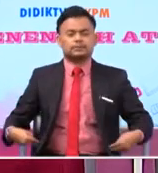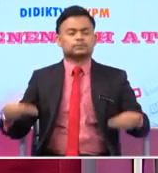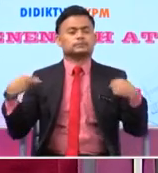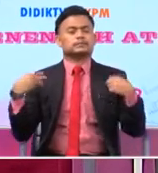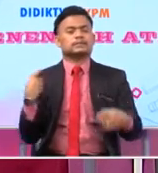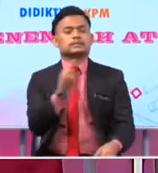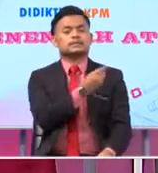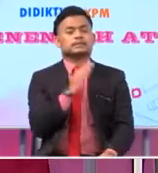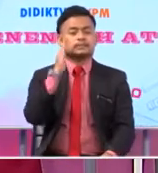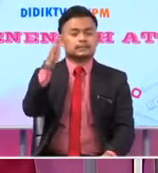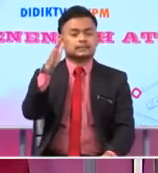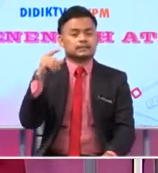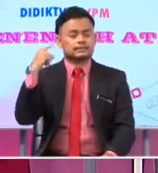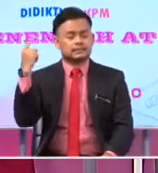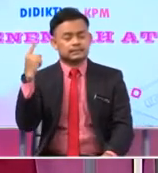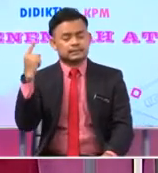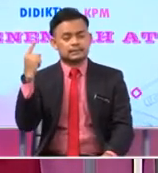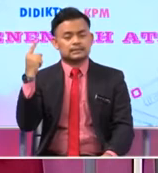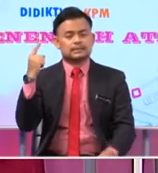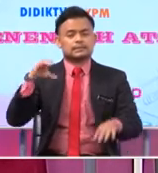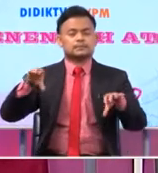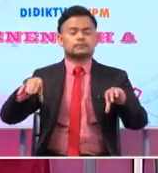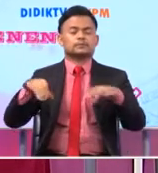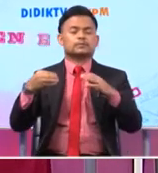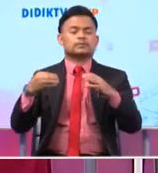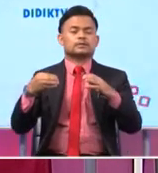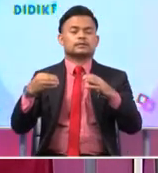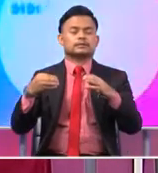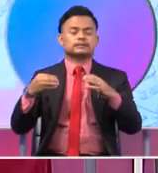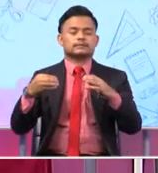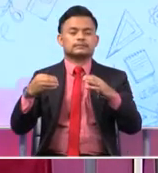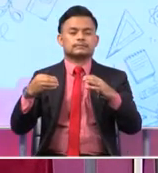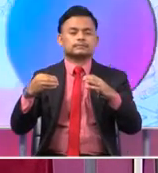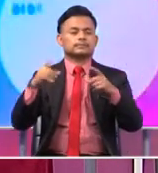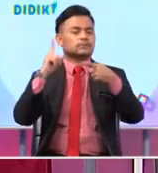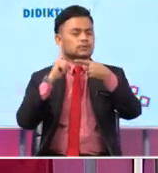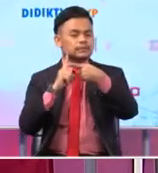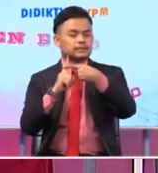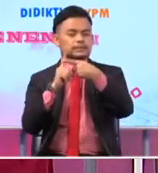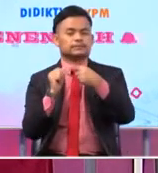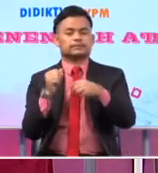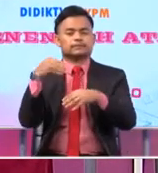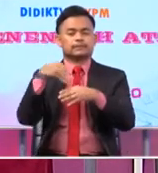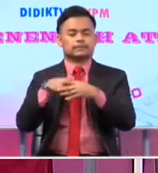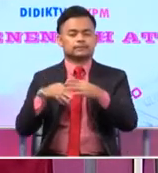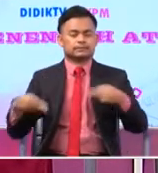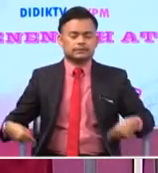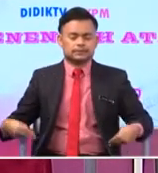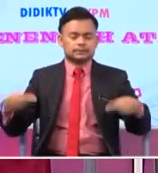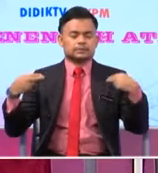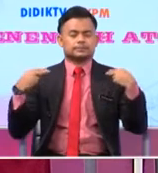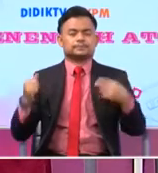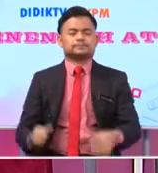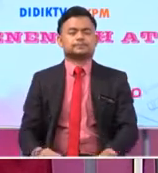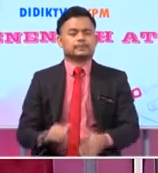pekado yang positif jadi bila kita dah selalu terapkan pengaruh pengaruh positif dalam diri kita jadi pekarya